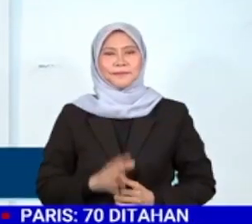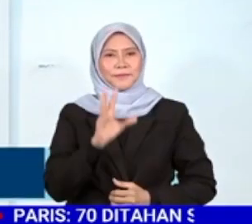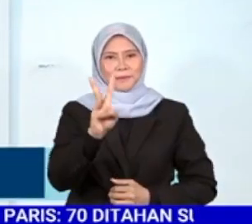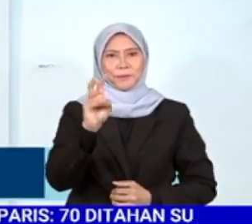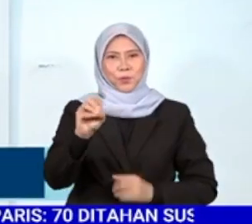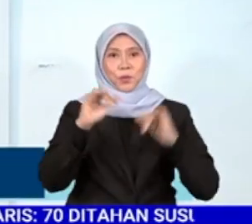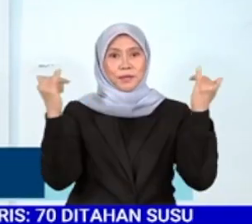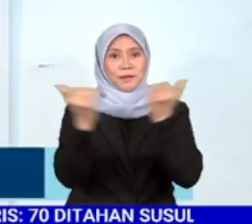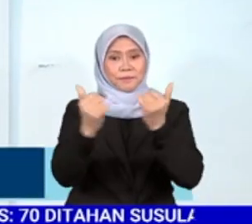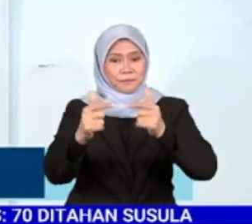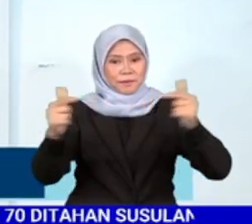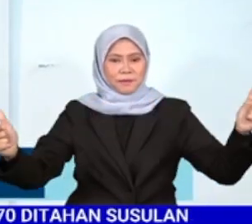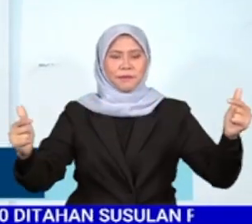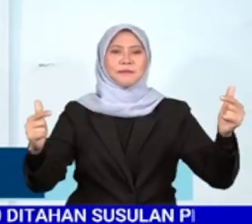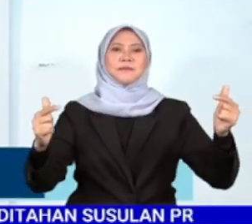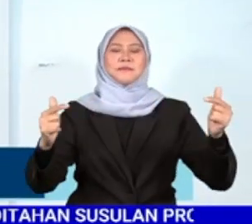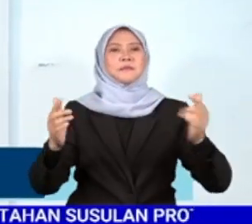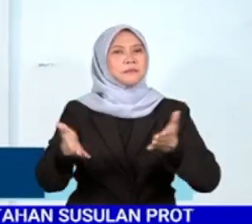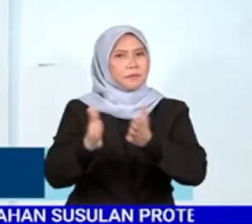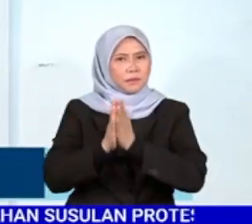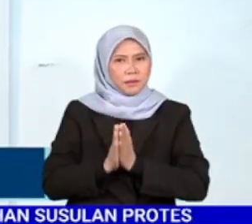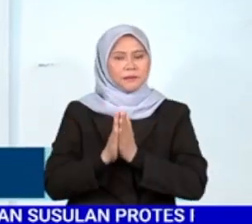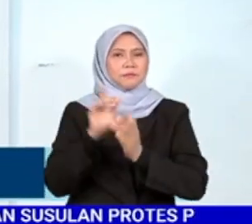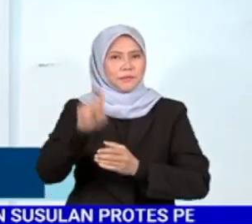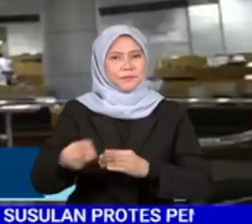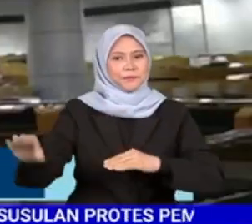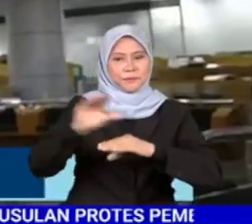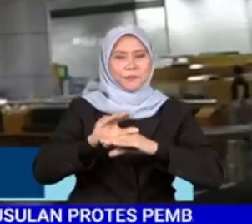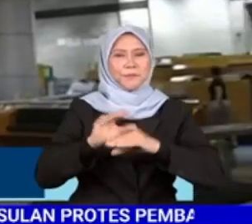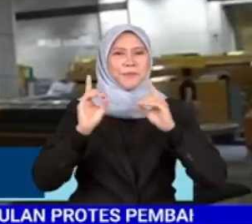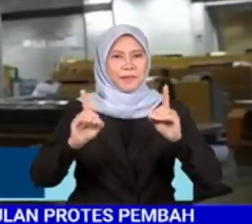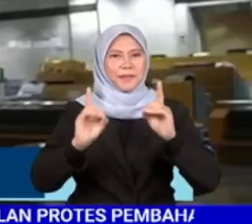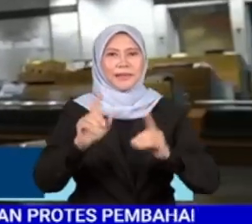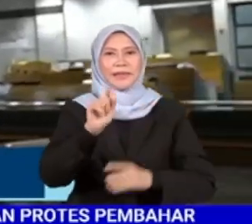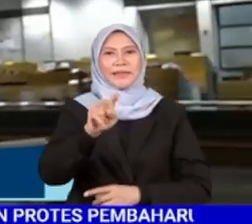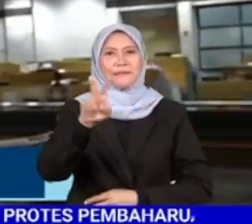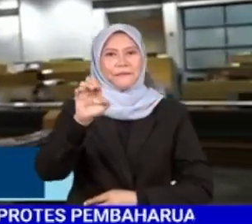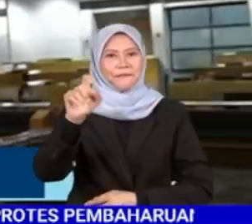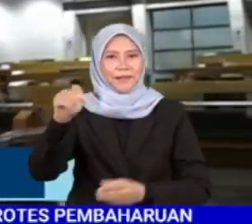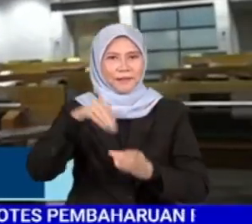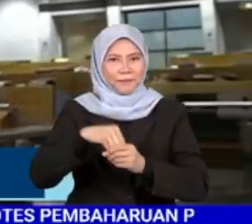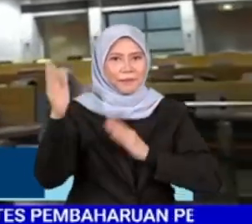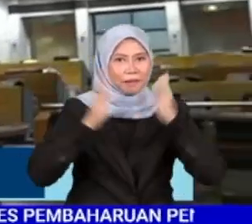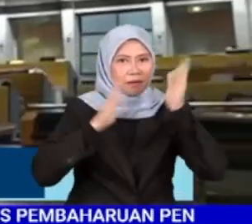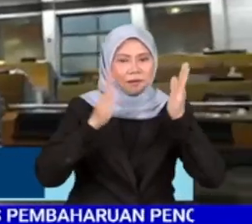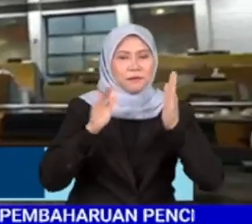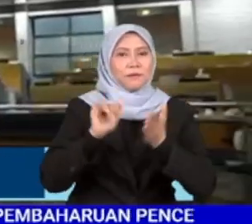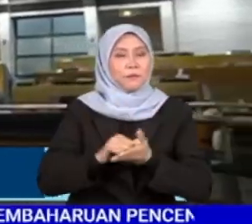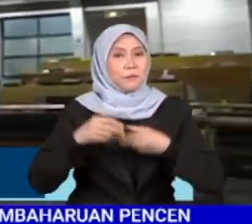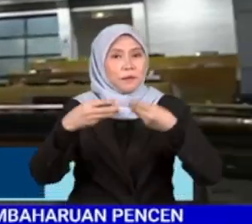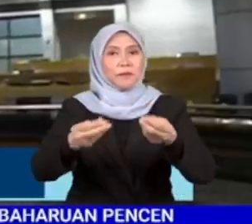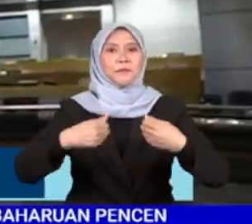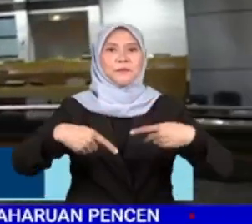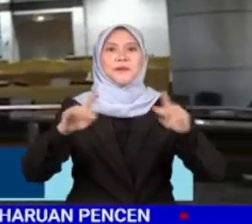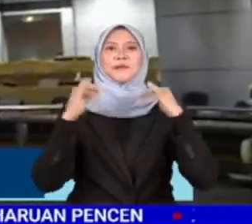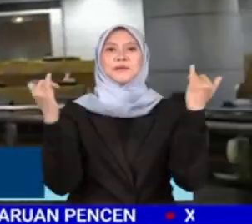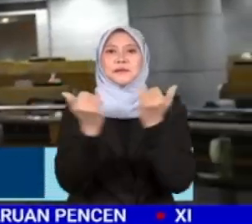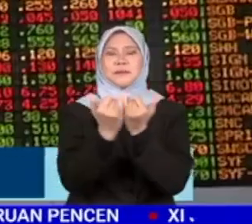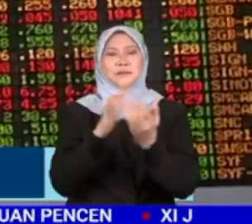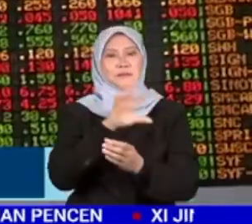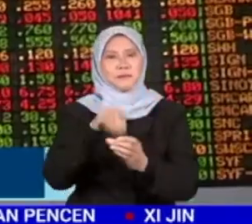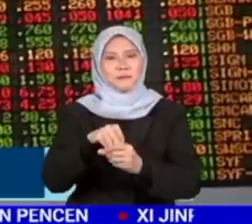60 syarikat gergasi dan multinasional diminta tampung pembiayaan pendidikan TVET di negara ini. Pendekatan itu bagi memberi peluang syarikat